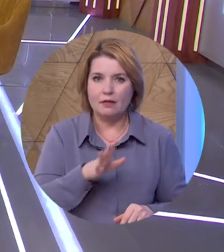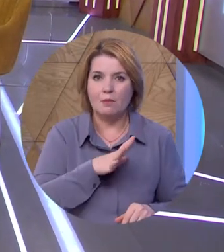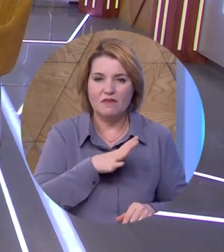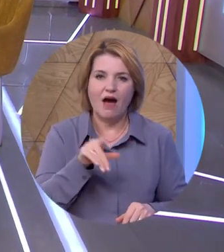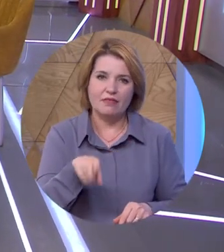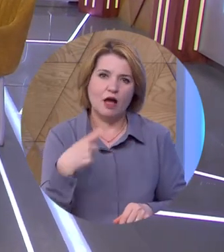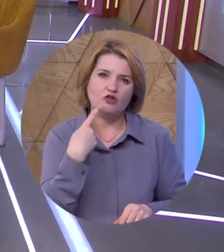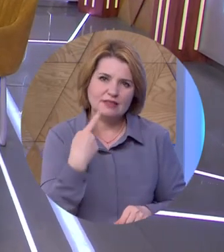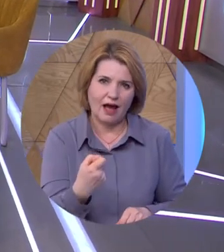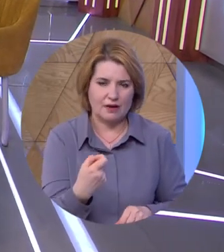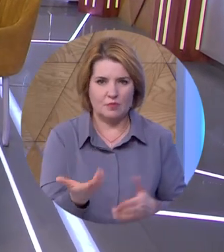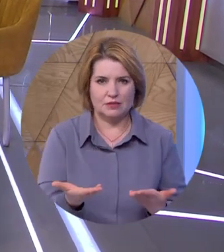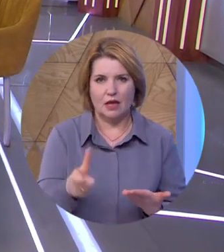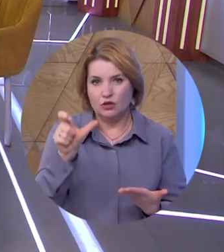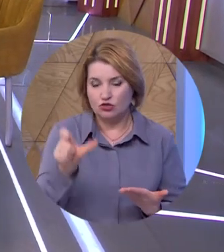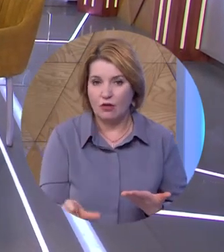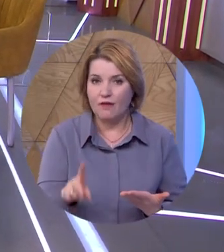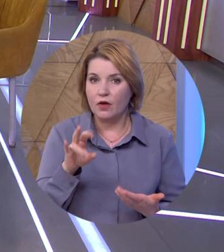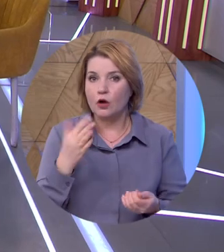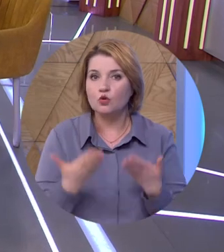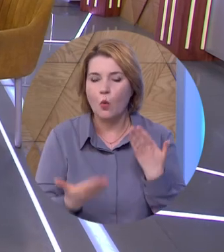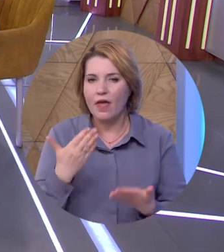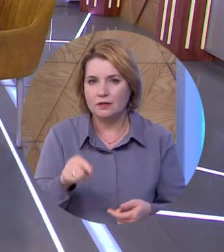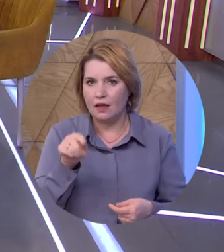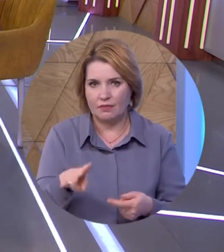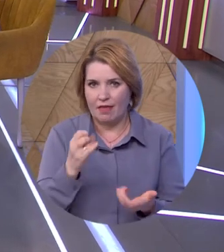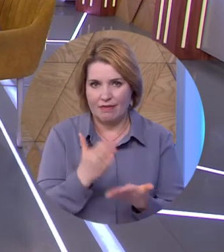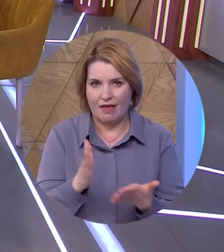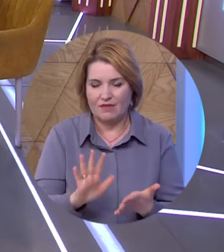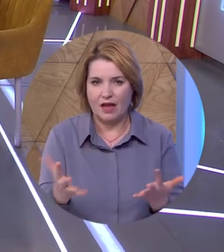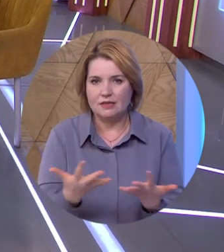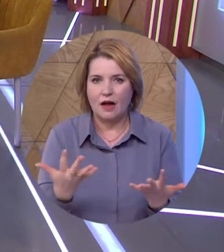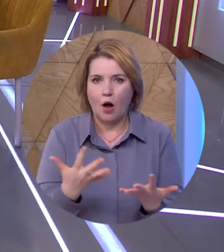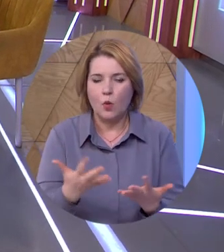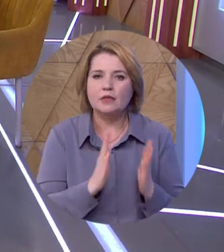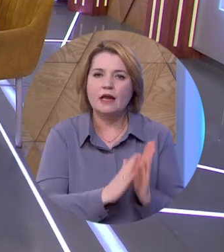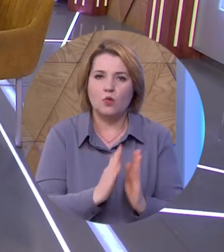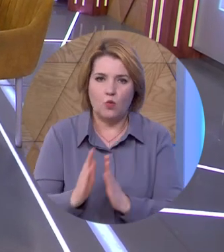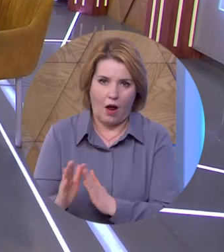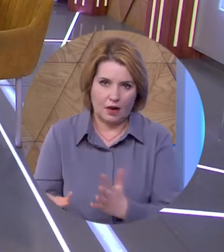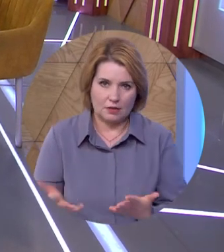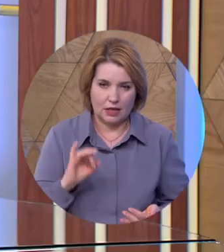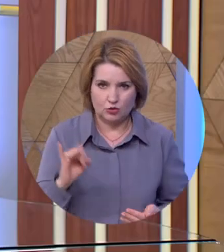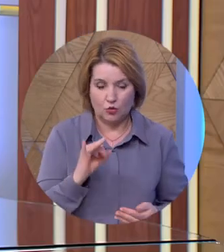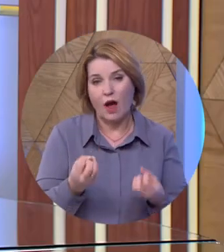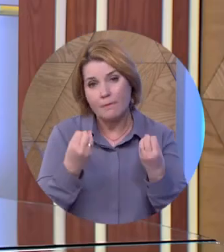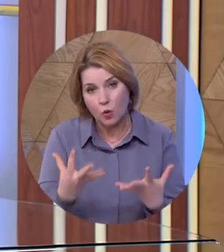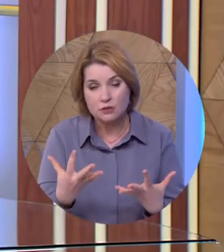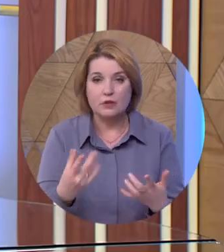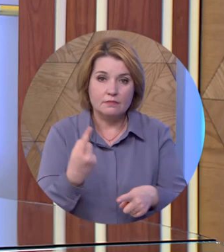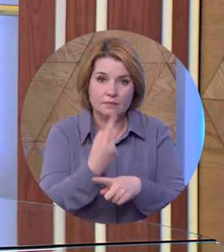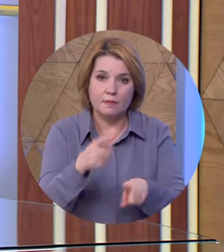обидеть или оскорбить. Но, например, если это не является, наверное, какой-то регулярной историей, просто ситуативно так